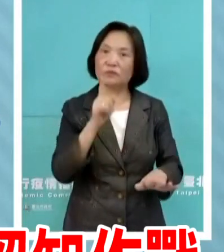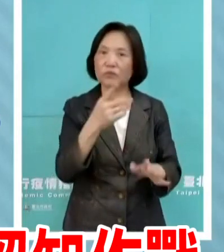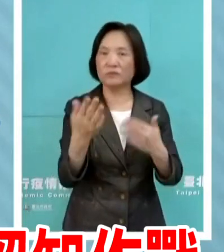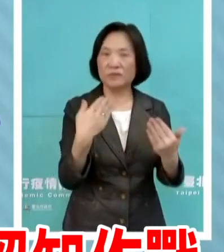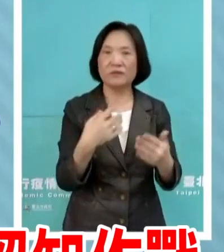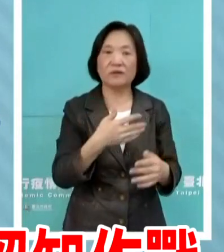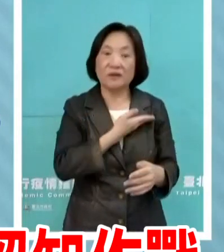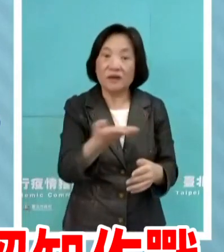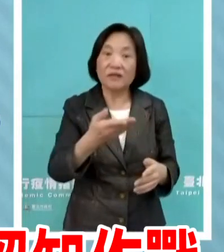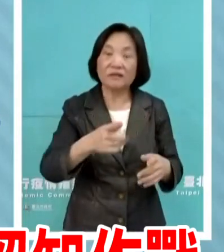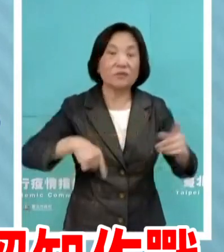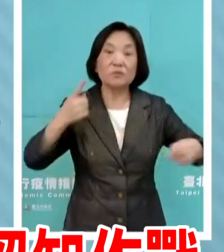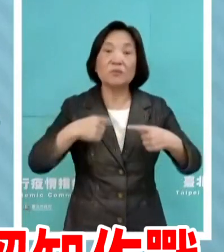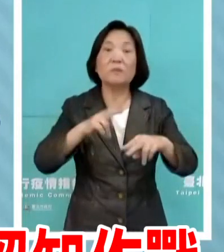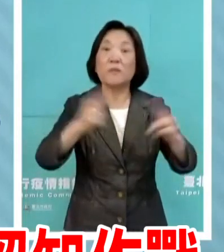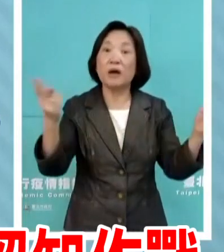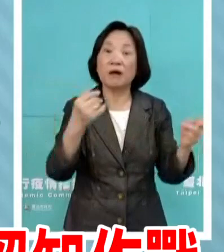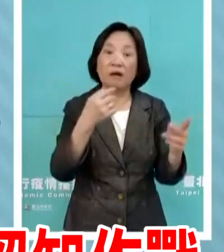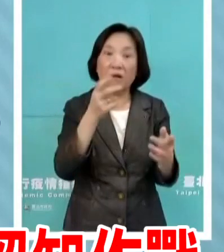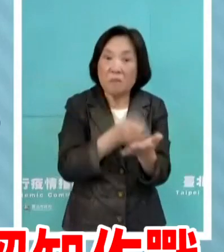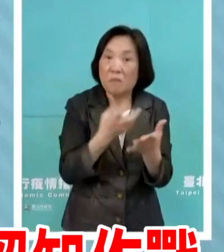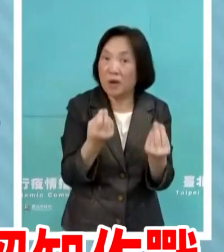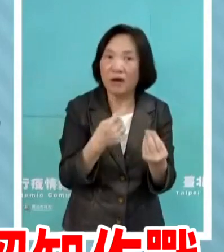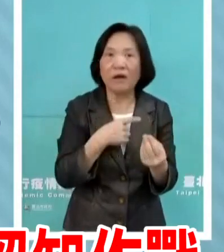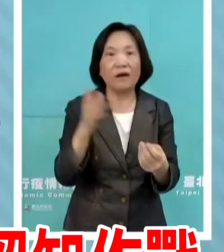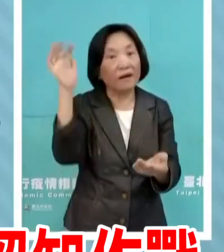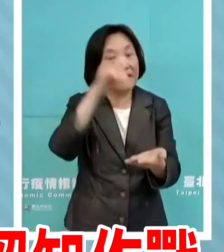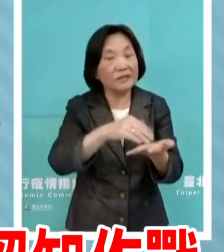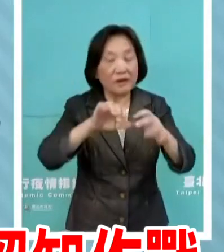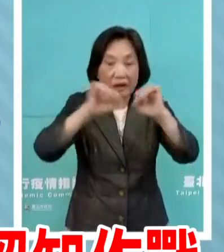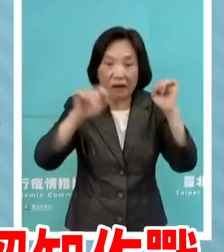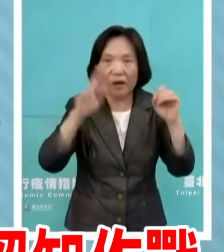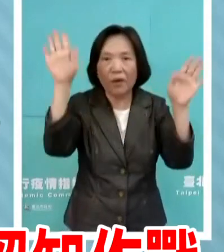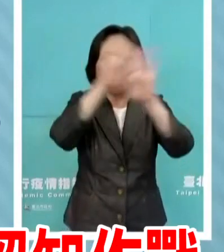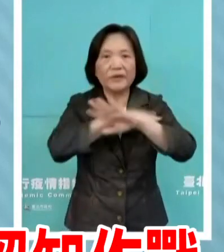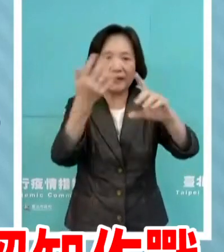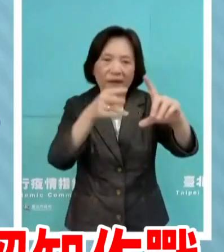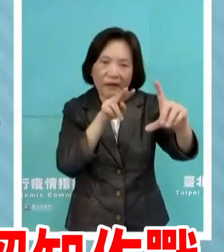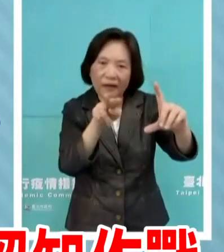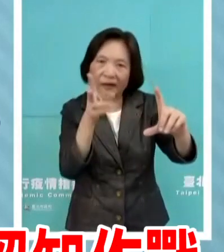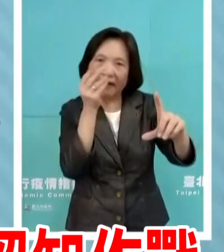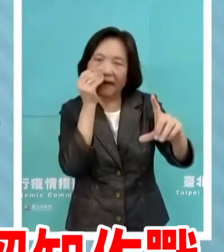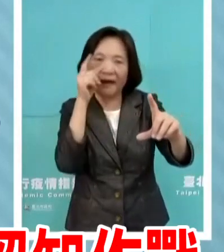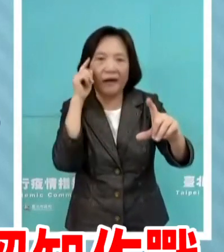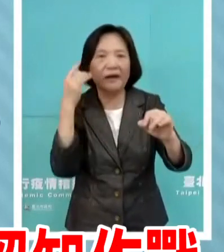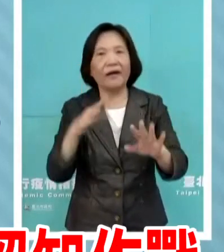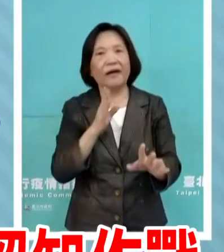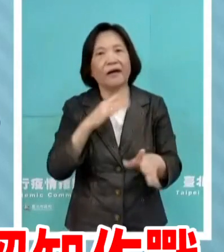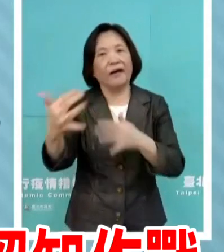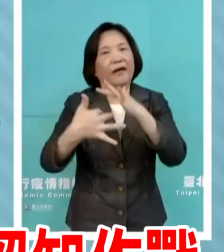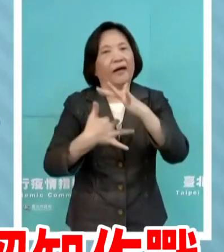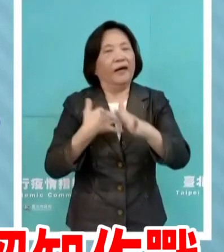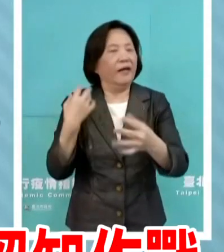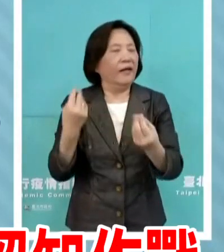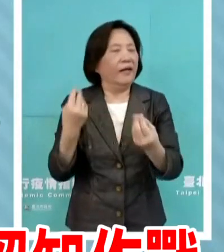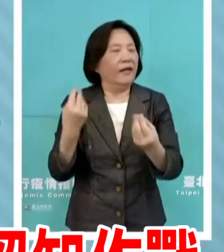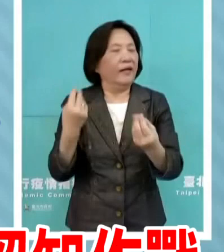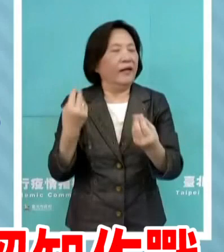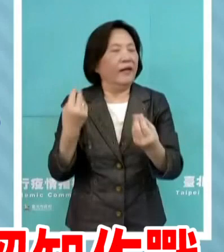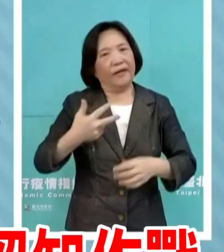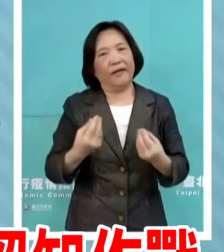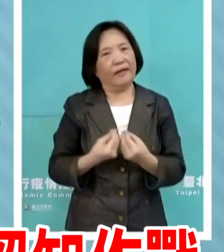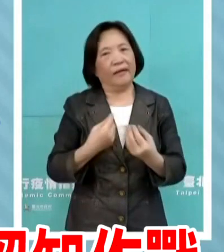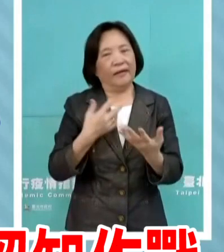不可能让你无条件复业。结果呢，你晚上回去看看，这不是抹黑，这不是带风向，